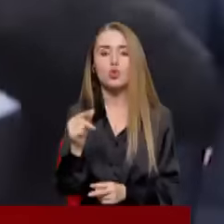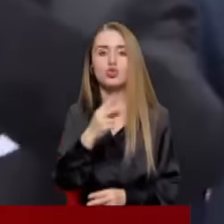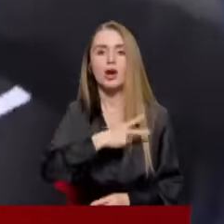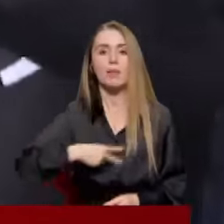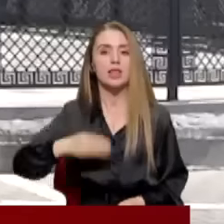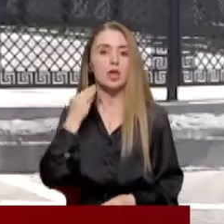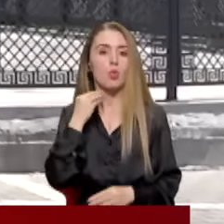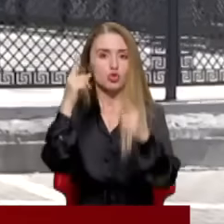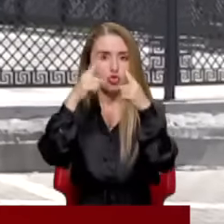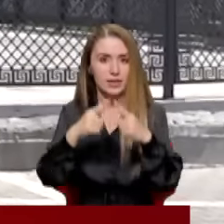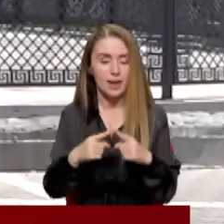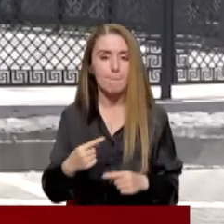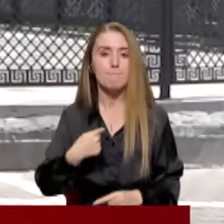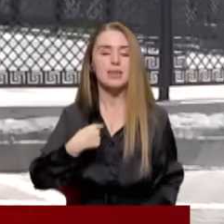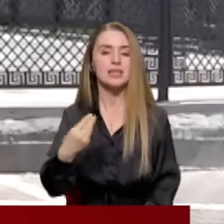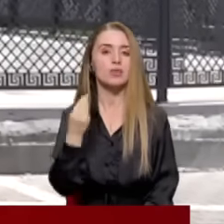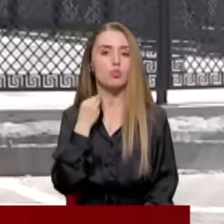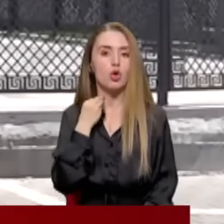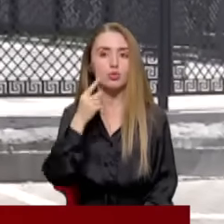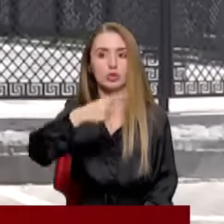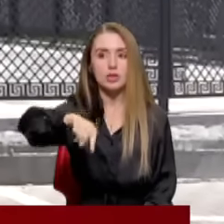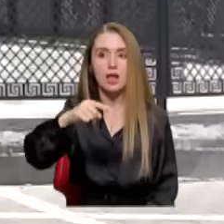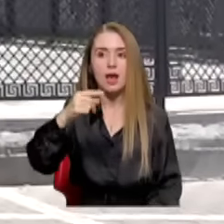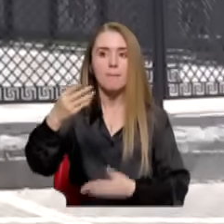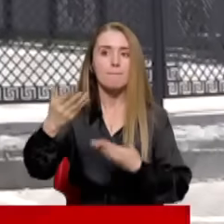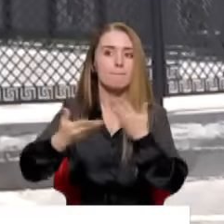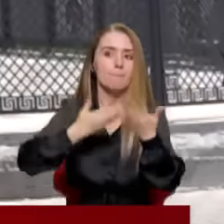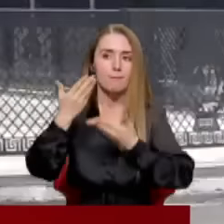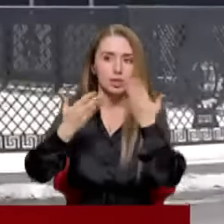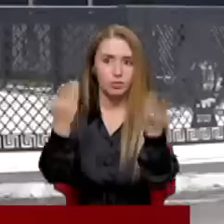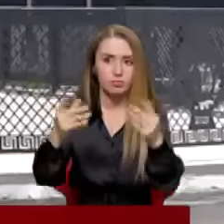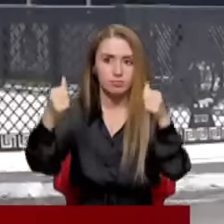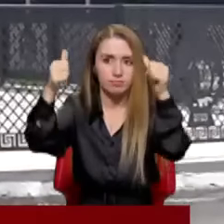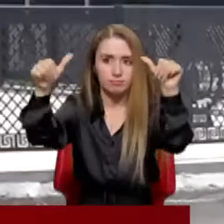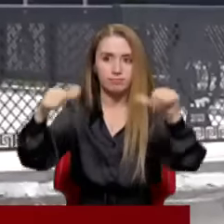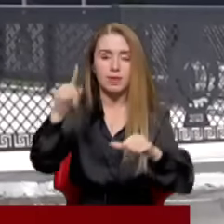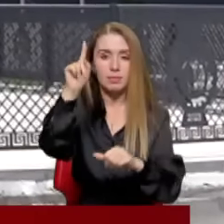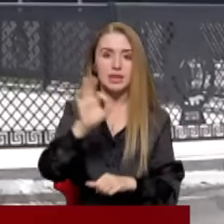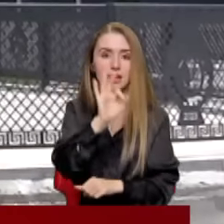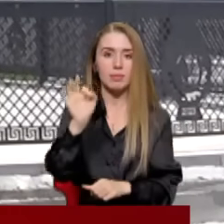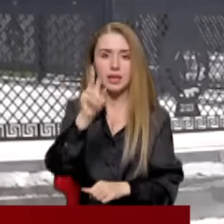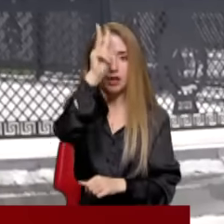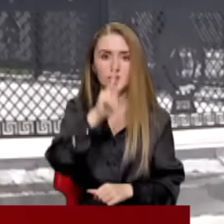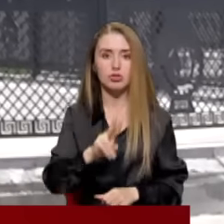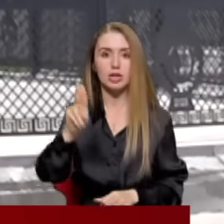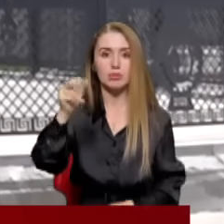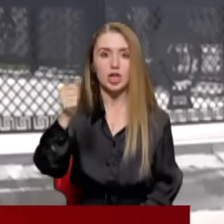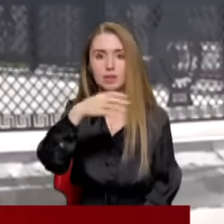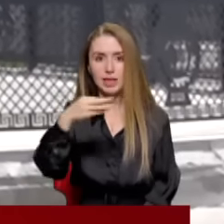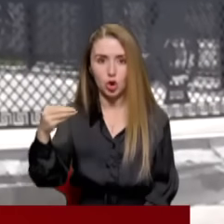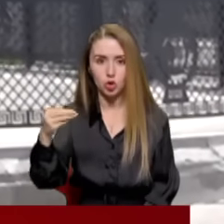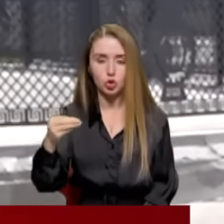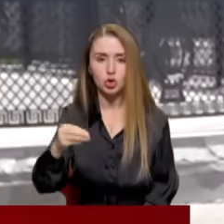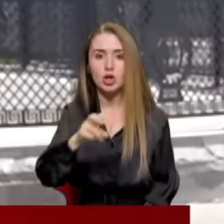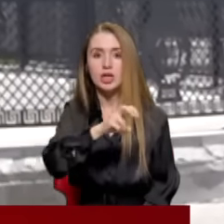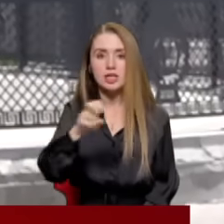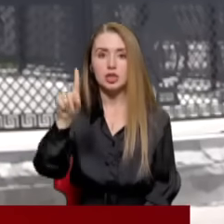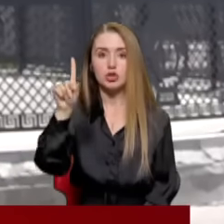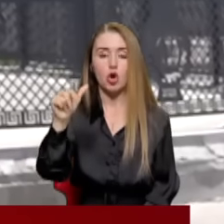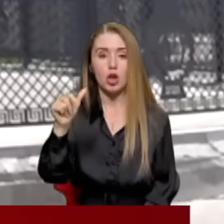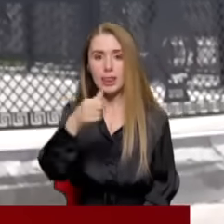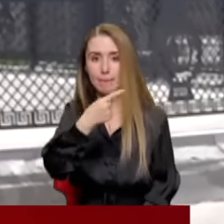borcu hesaplandı. Borcumuzu şimdi sizlerle maalesef gösteriyorum. 1 milyar 276 milyon